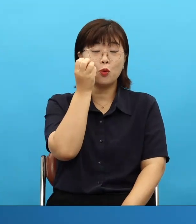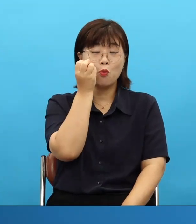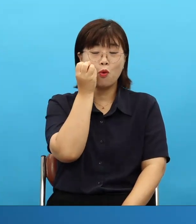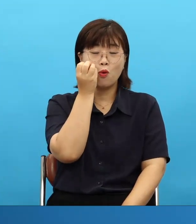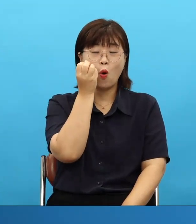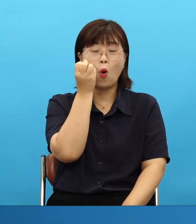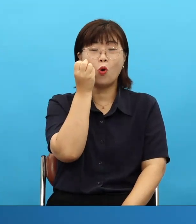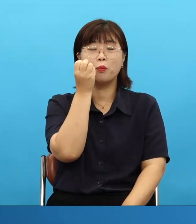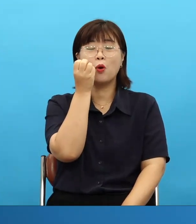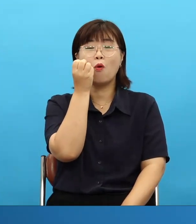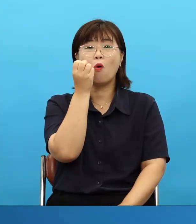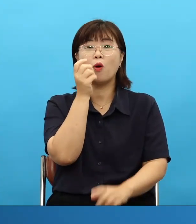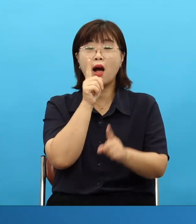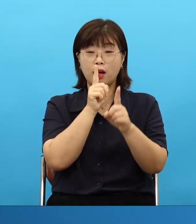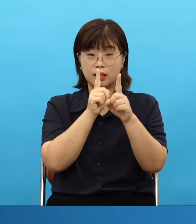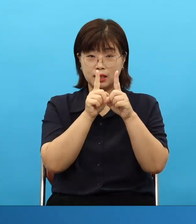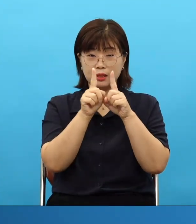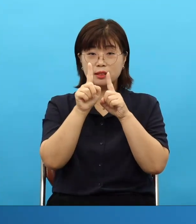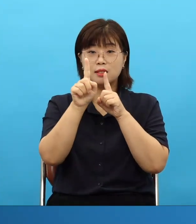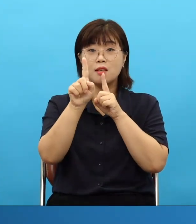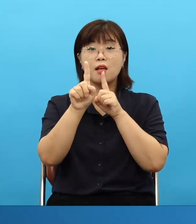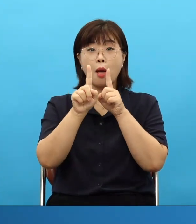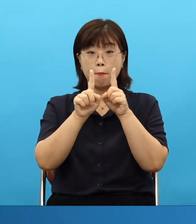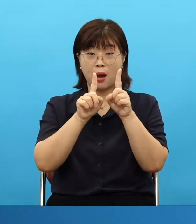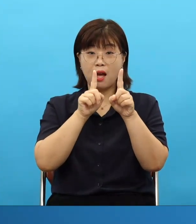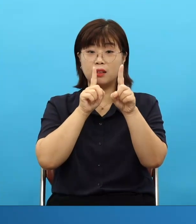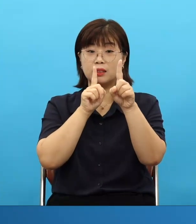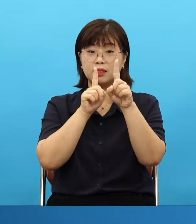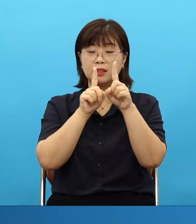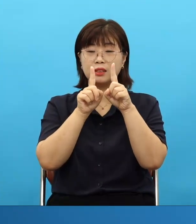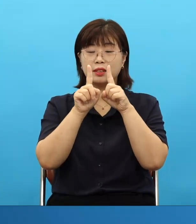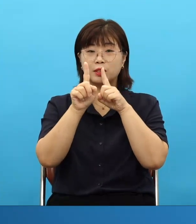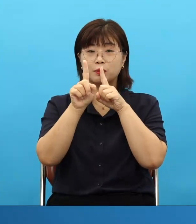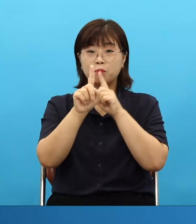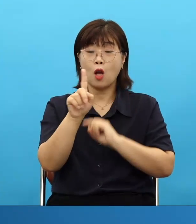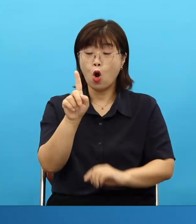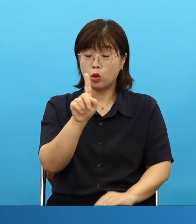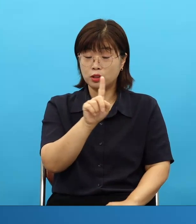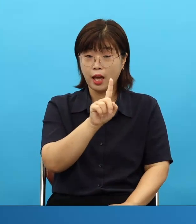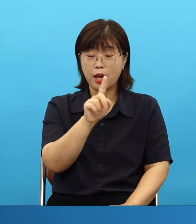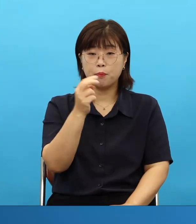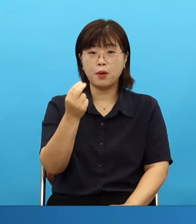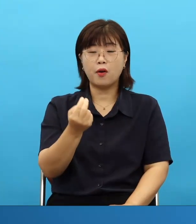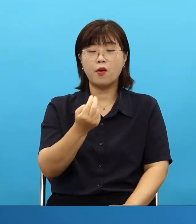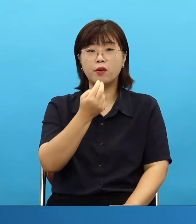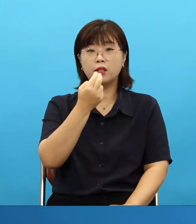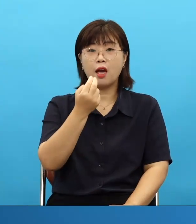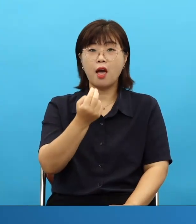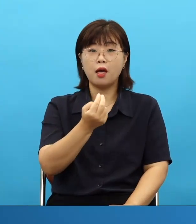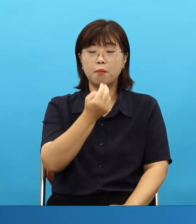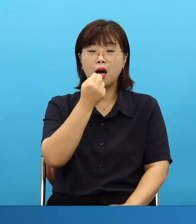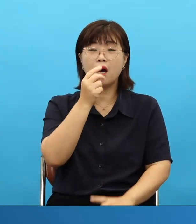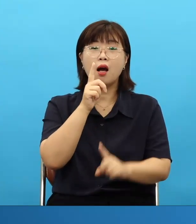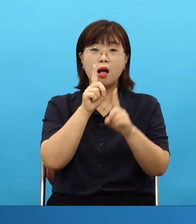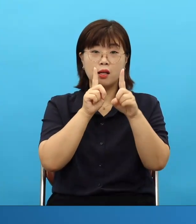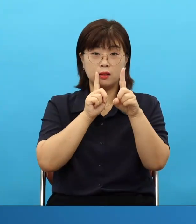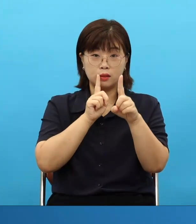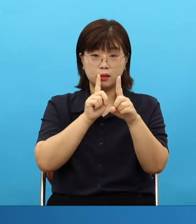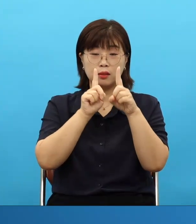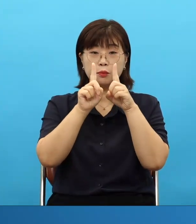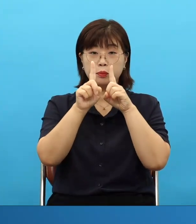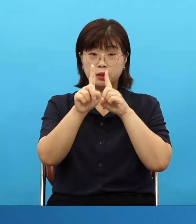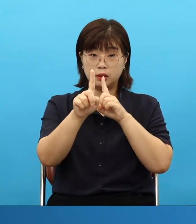달고 오묘한 그 말씀, 생명의